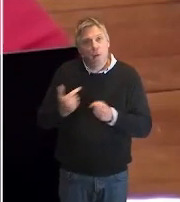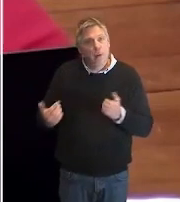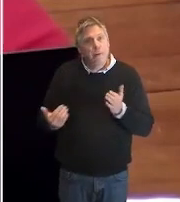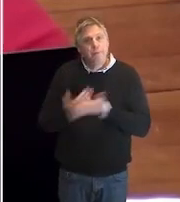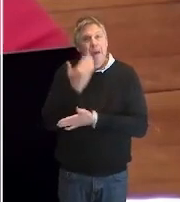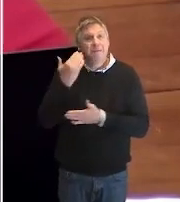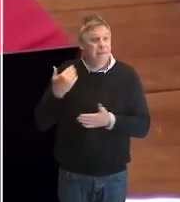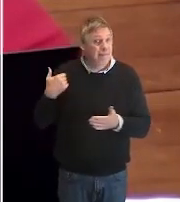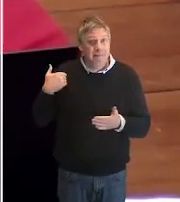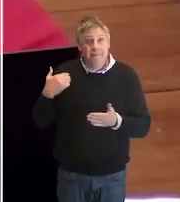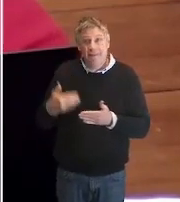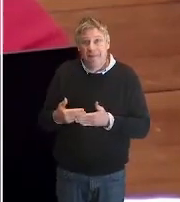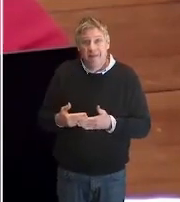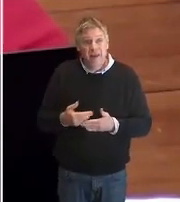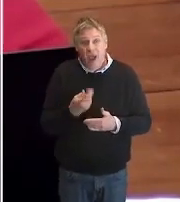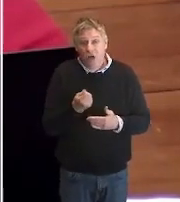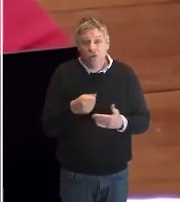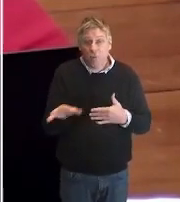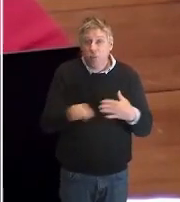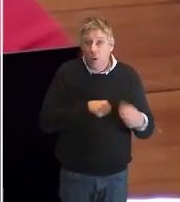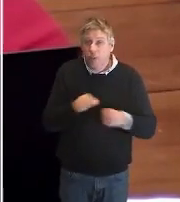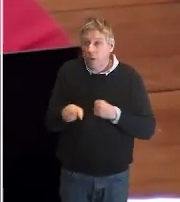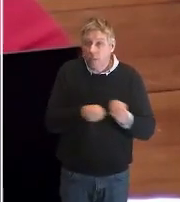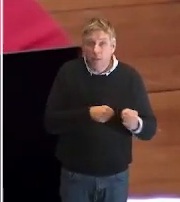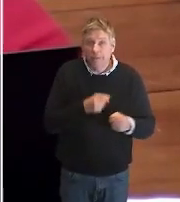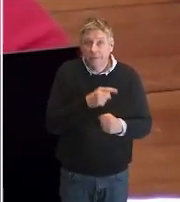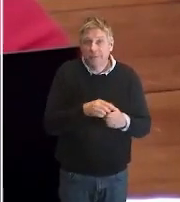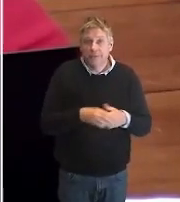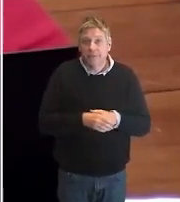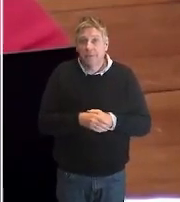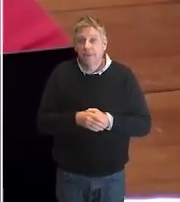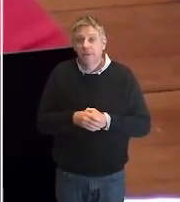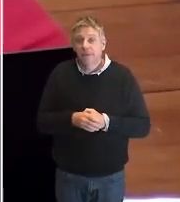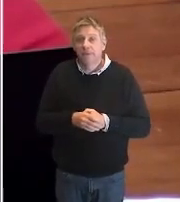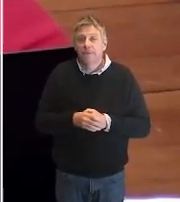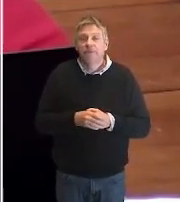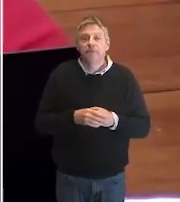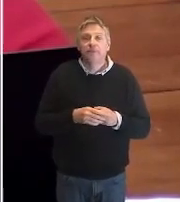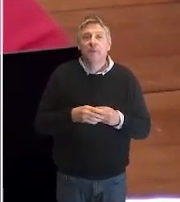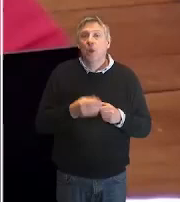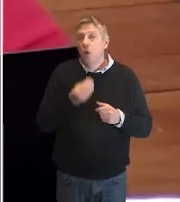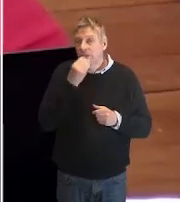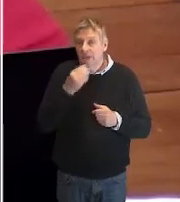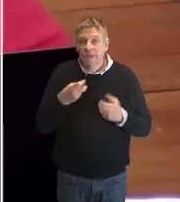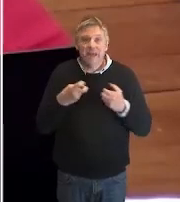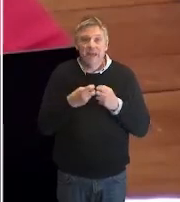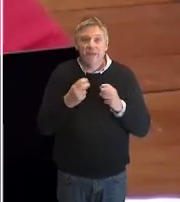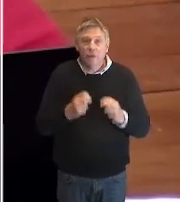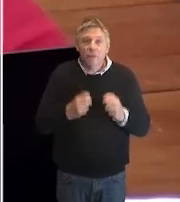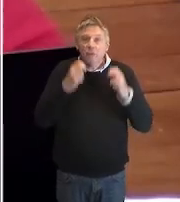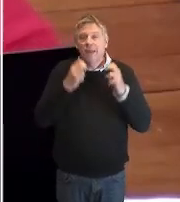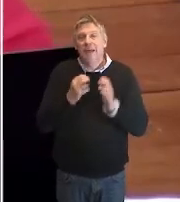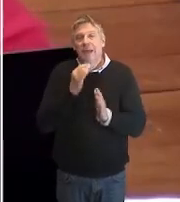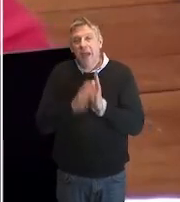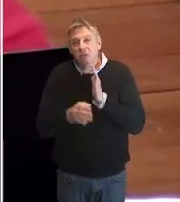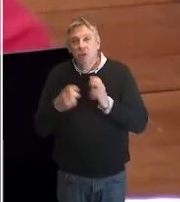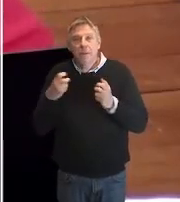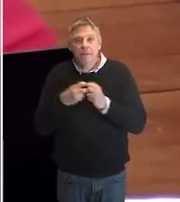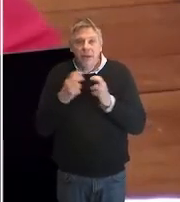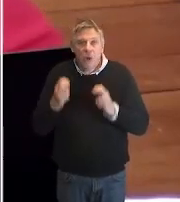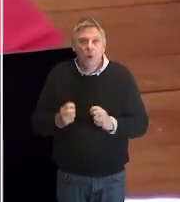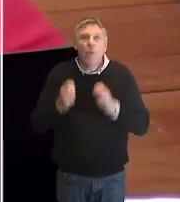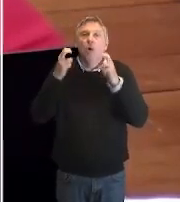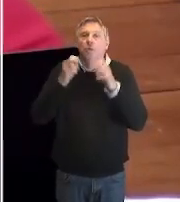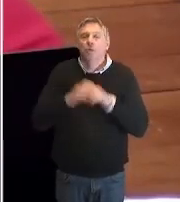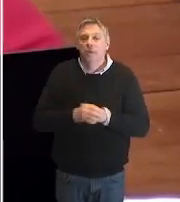vous leur avez fait les poches lors de l'augmentation des tarifs de la cantine, de la crèche, et il y a un point sur lequel